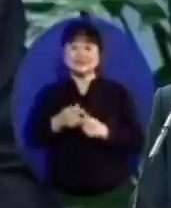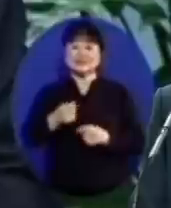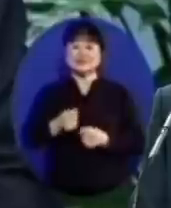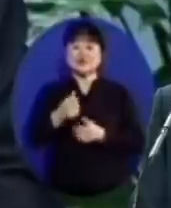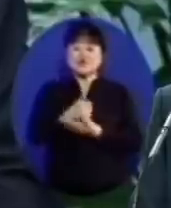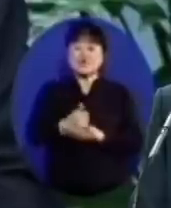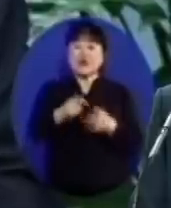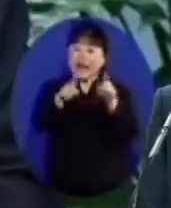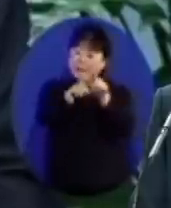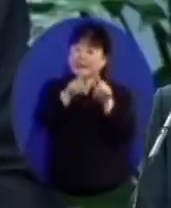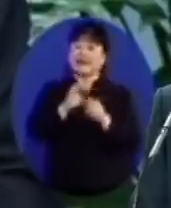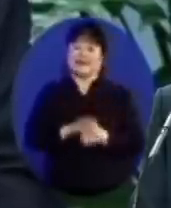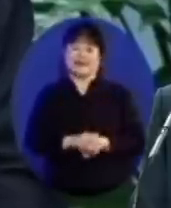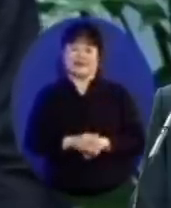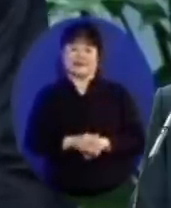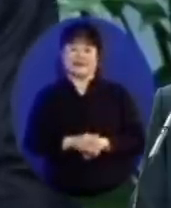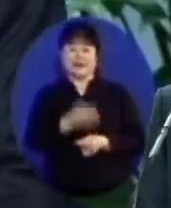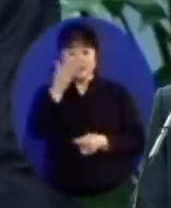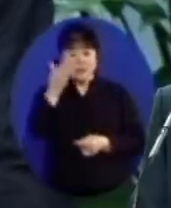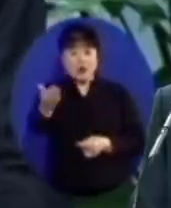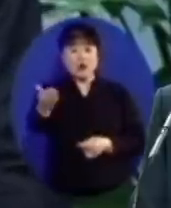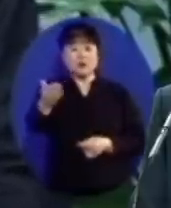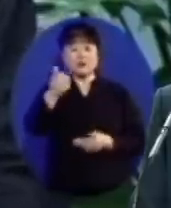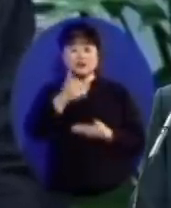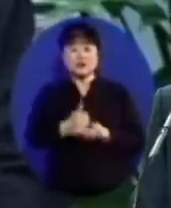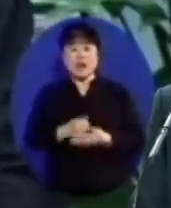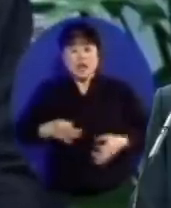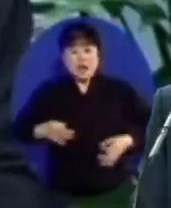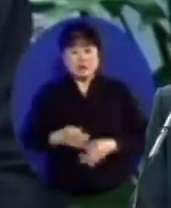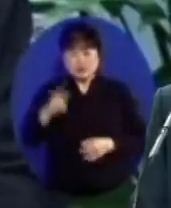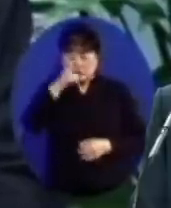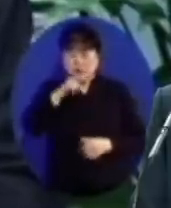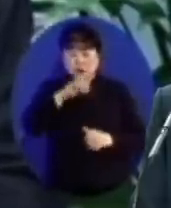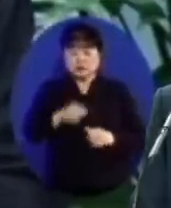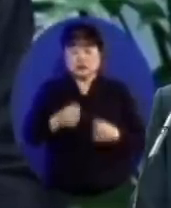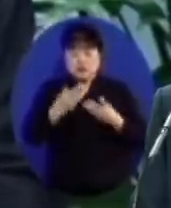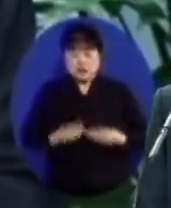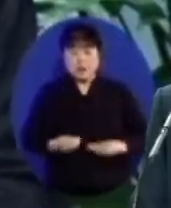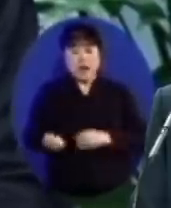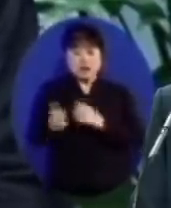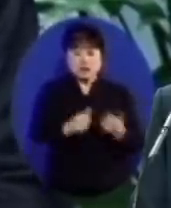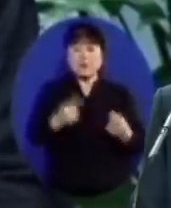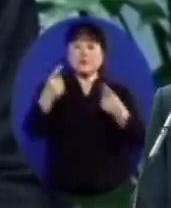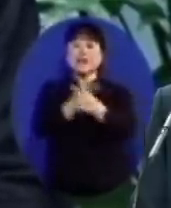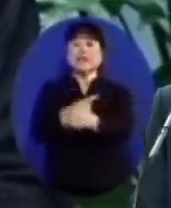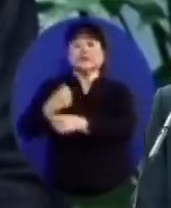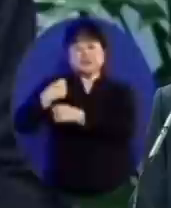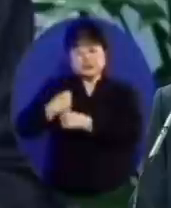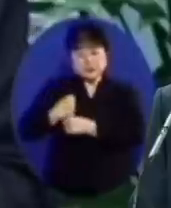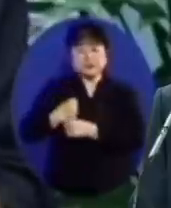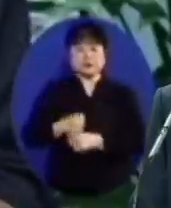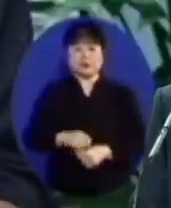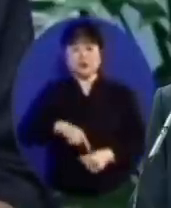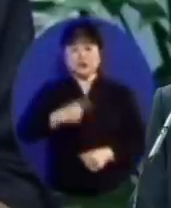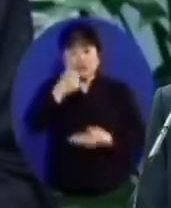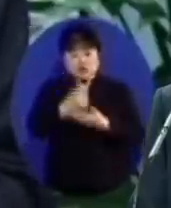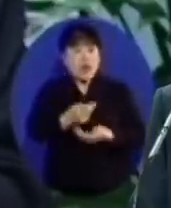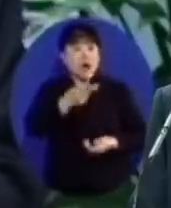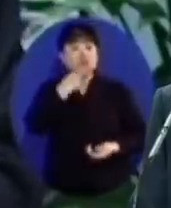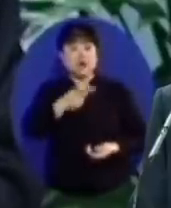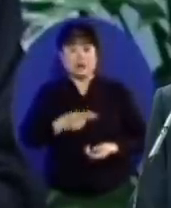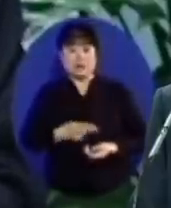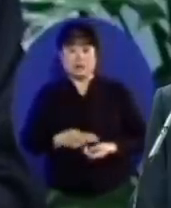운명에 동참하시는 것입니다. 여러분의 죄와 불의, 추악과 저주, 절망과 죽음을 대신 짊어지고 자기 죄도 아니고